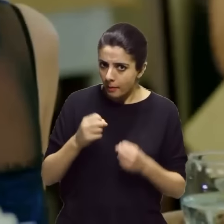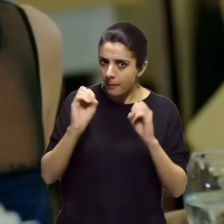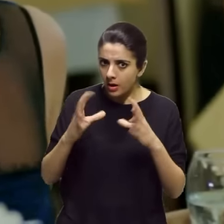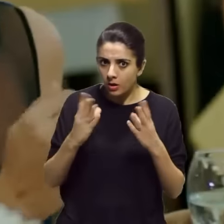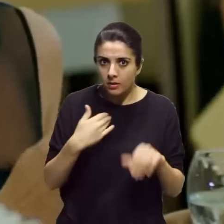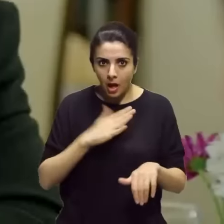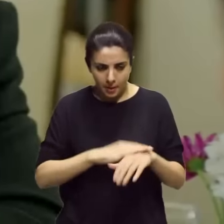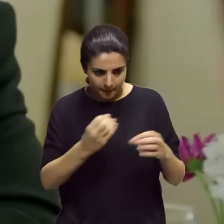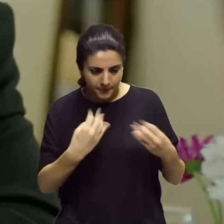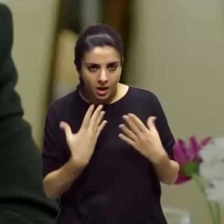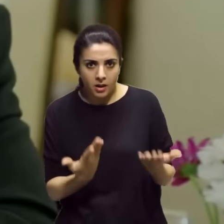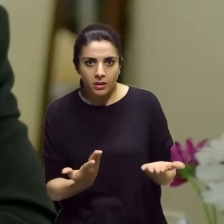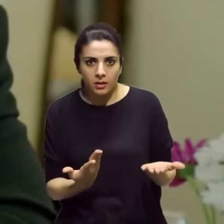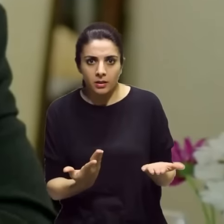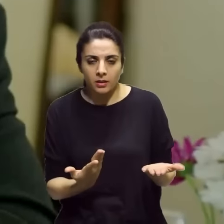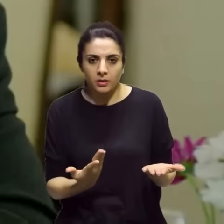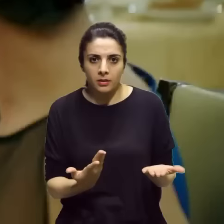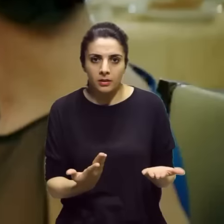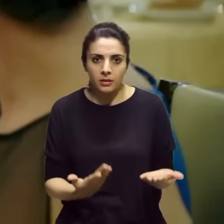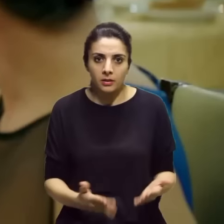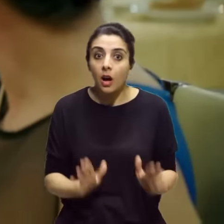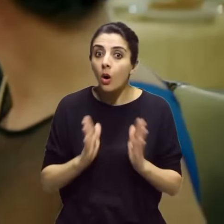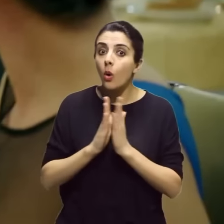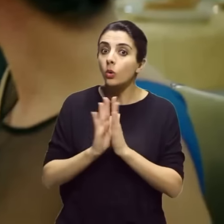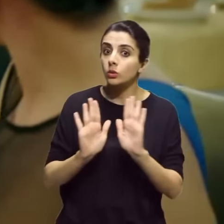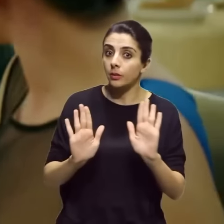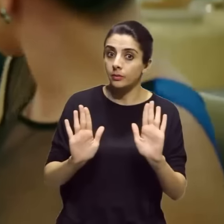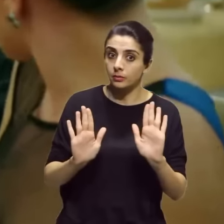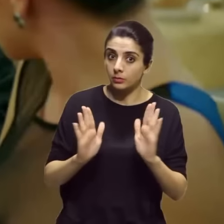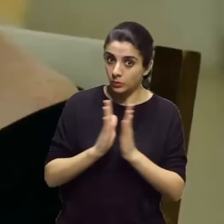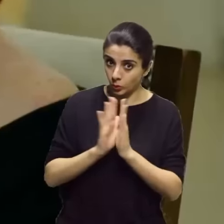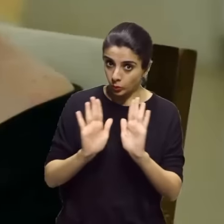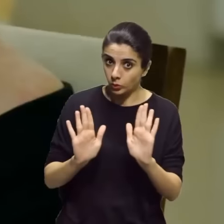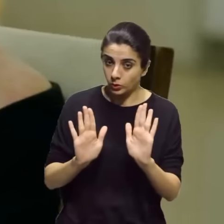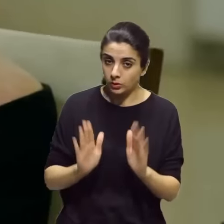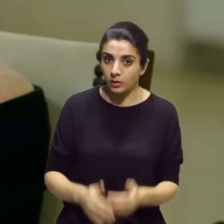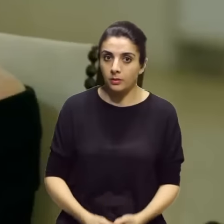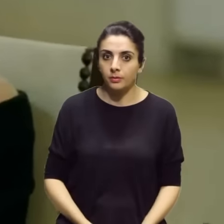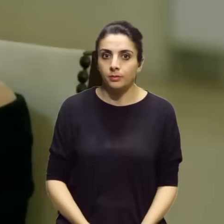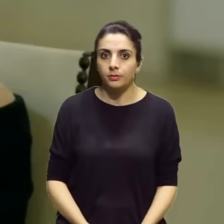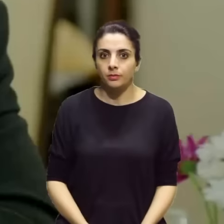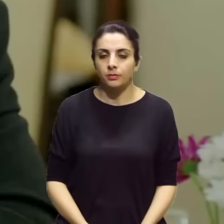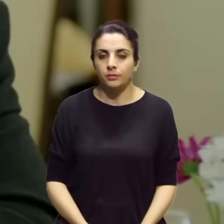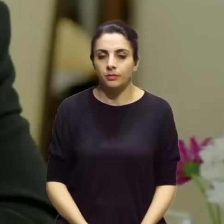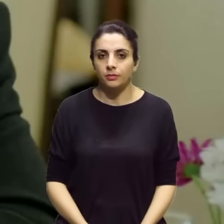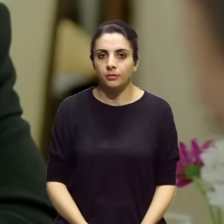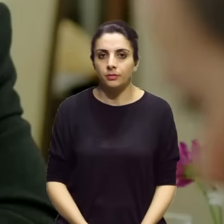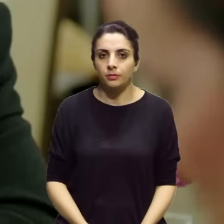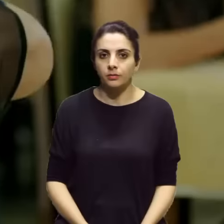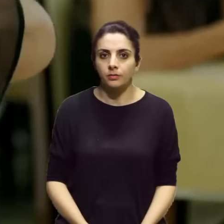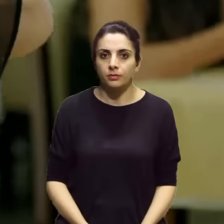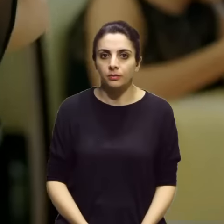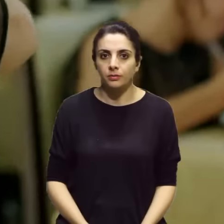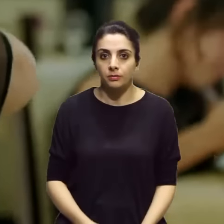bırakırım. Bileğimi bırakır mısın? Pardon. Pardon. Mazhar'ın sinirler gerilmiş, patlama